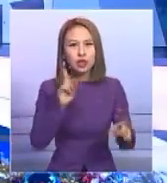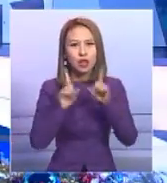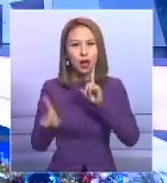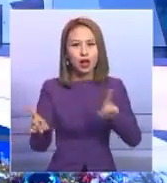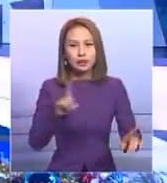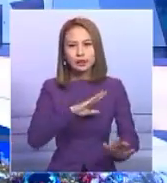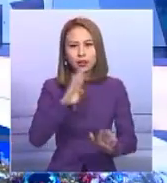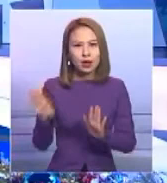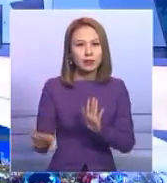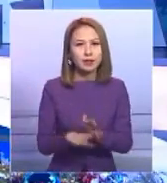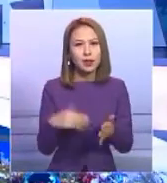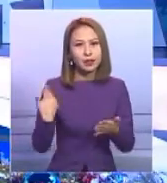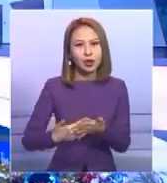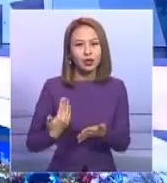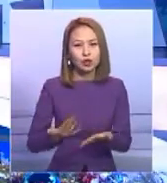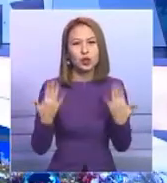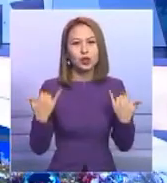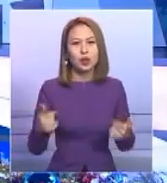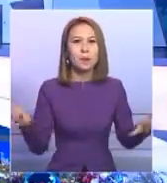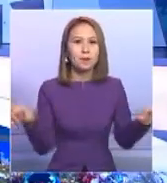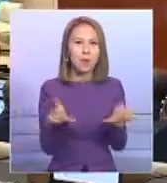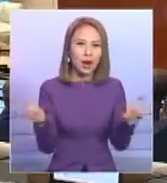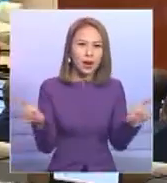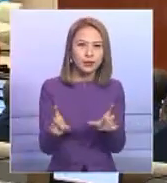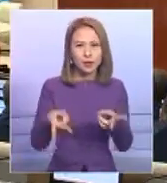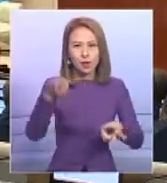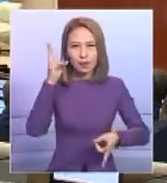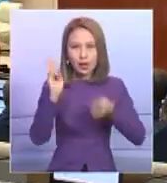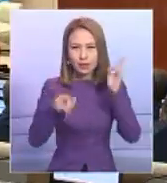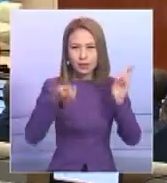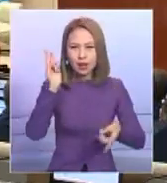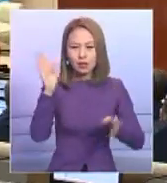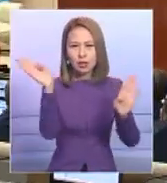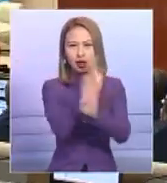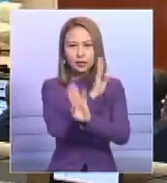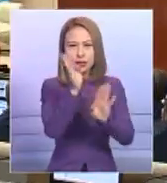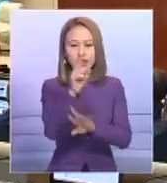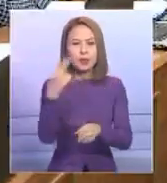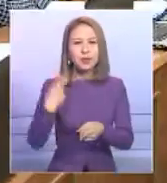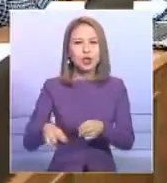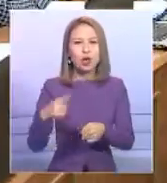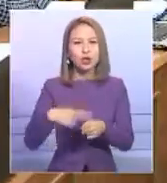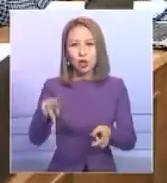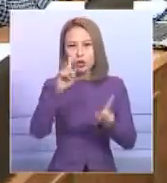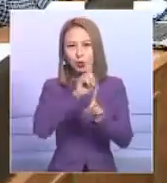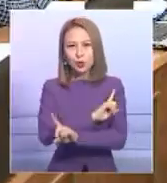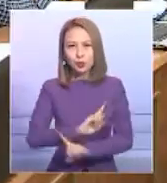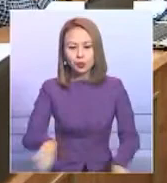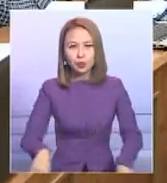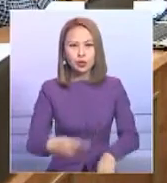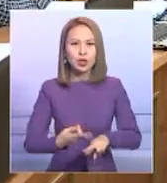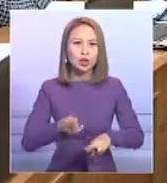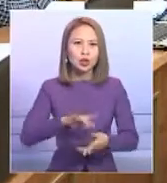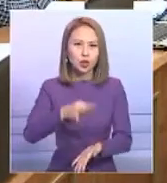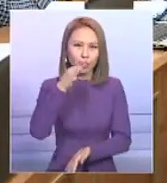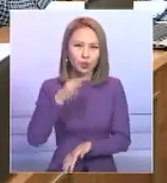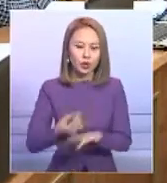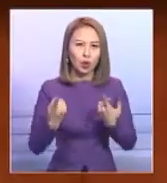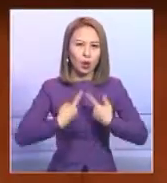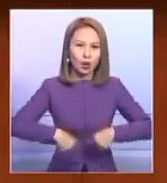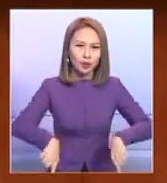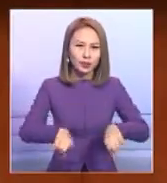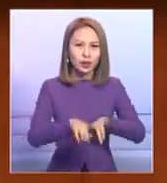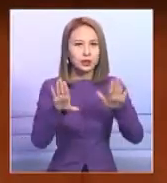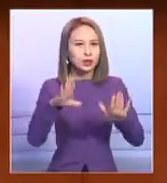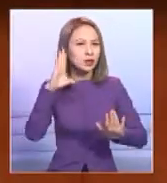жалпы отырысында қаралды. Мысалы, бұған дейін дүкен, шаштараз, тағы басқа табиғатқа залал келтірмейтін нысандар сол ауданға жауапты